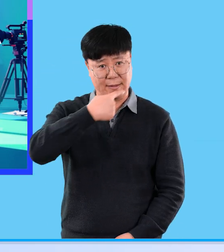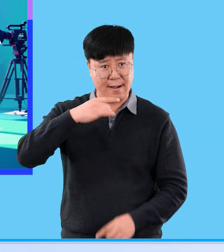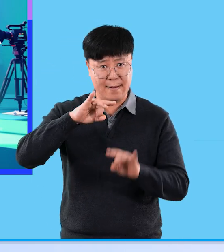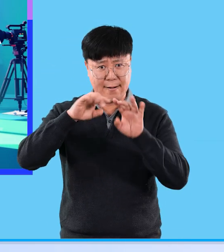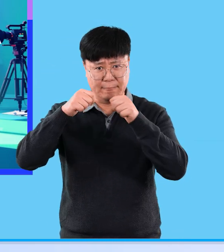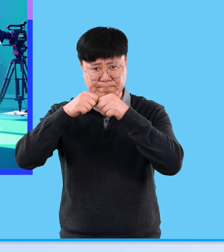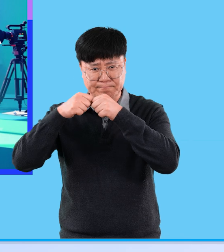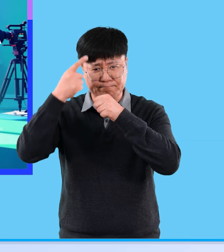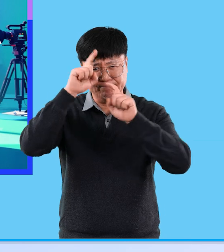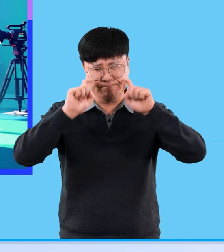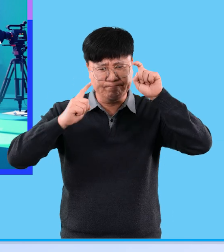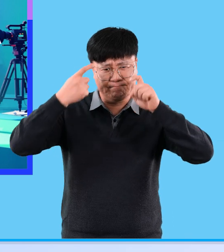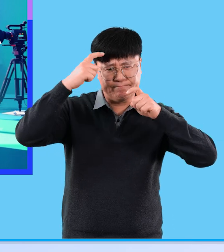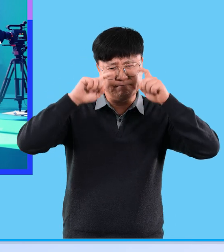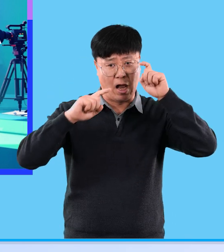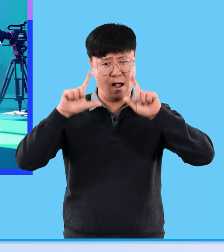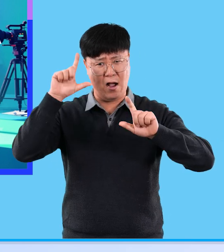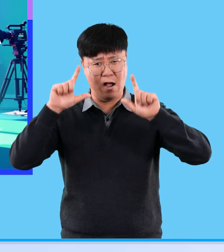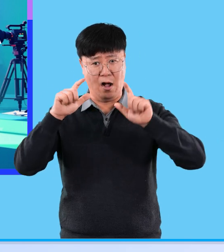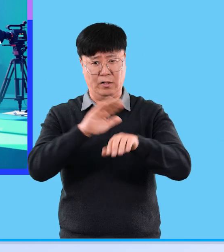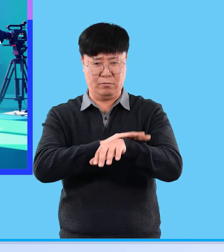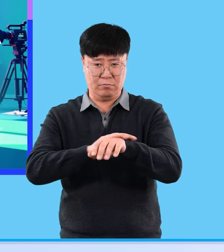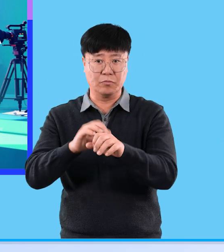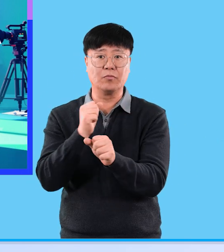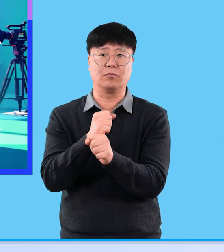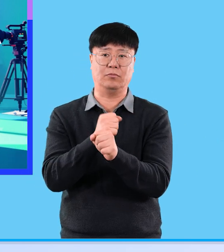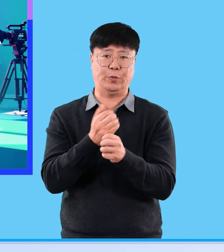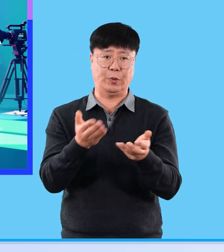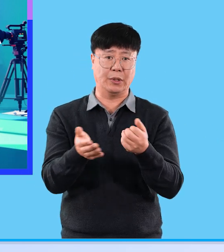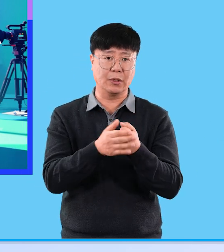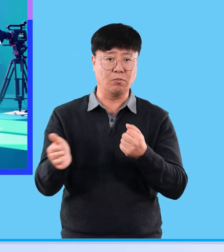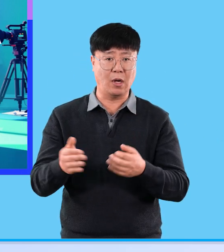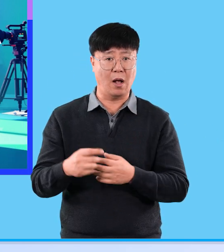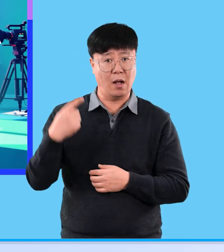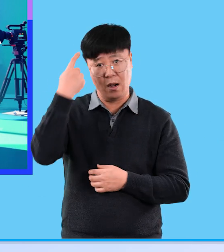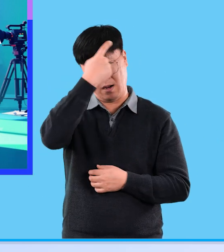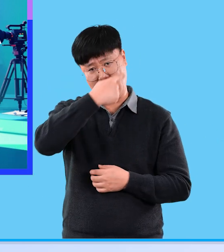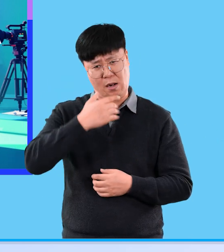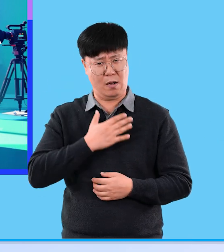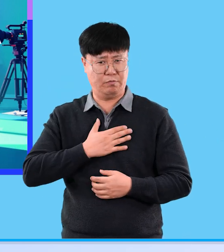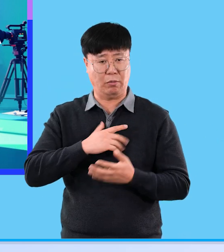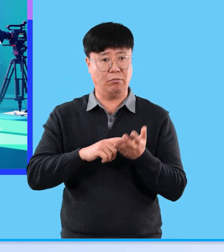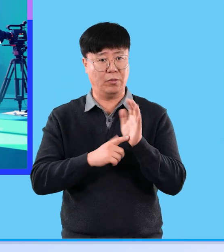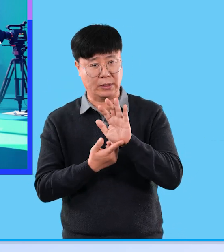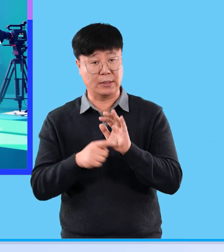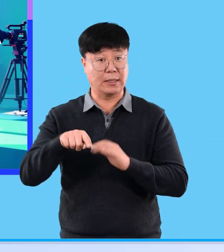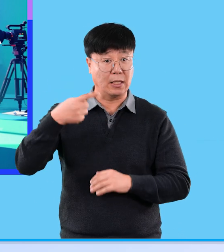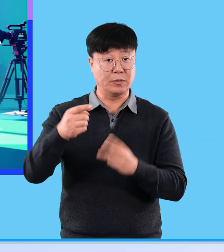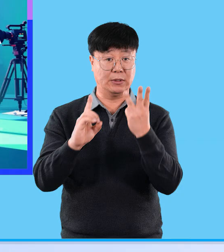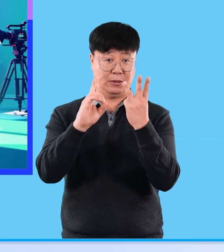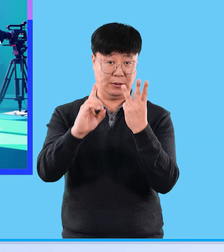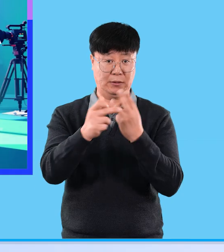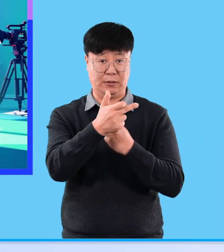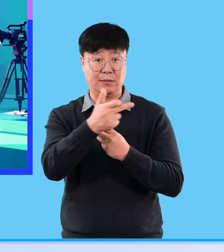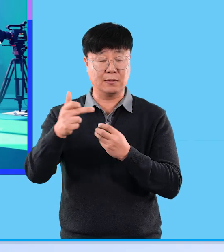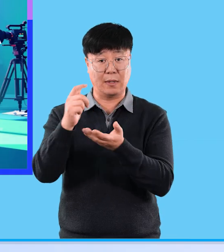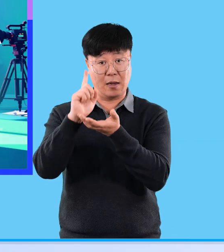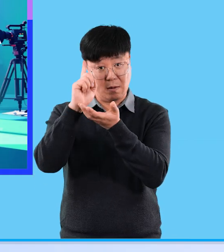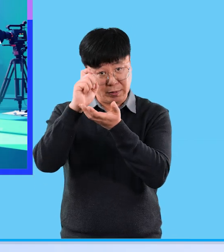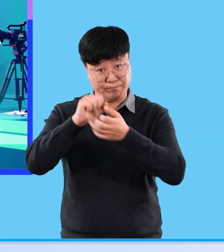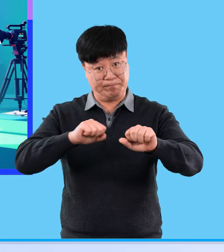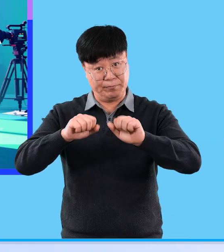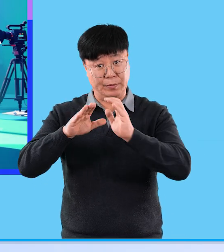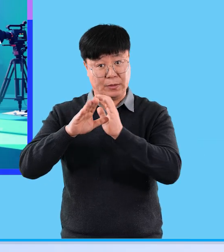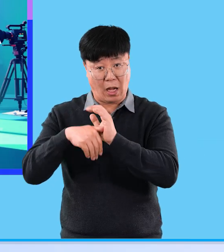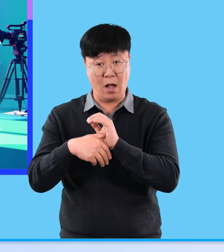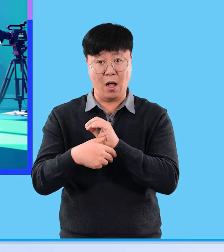대한 미세한 표현까지 굉장히 잘 만들어 주기 때문에 감정 표현을 한다던가 그 다음 3D로 크게